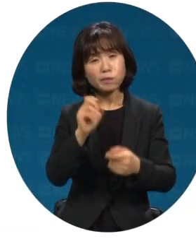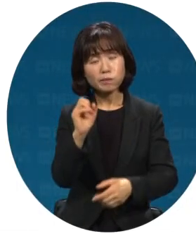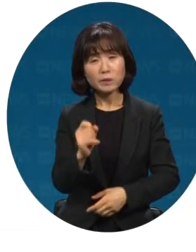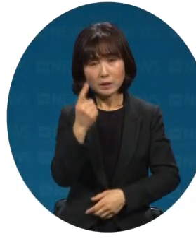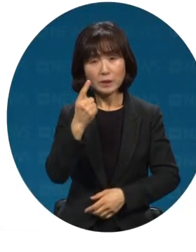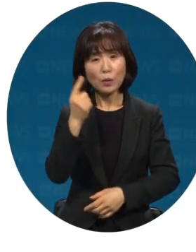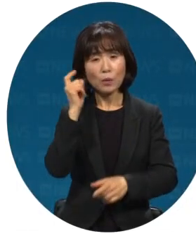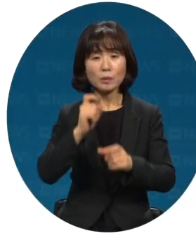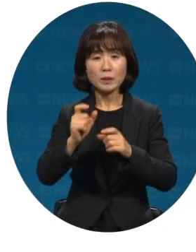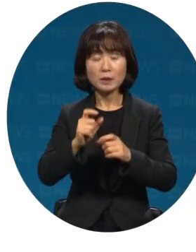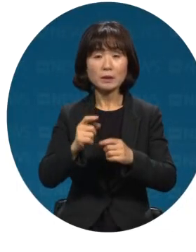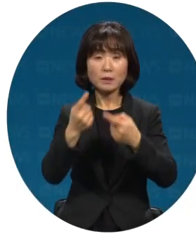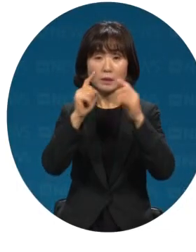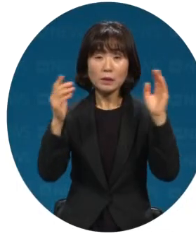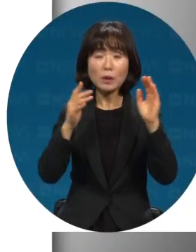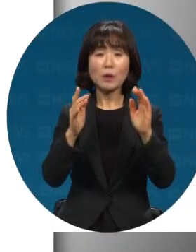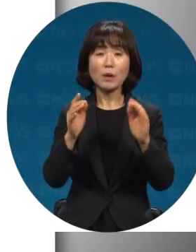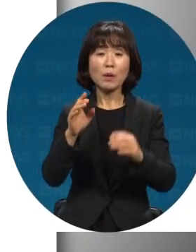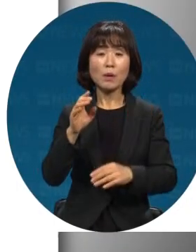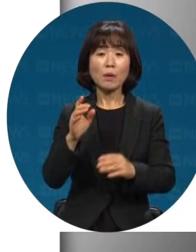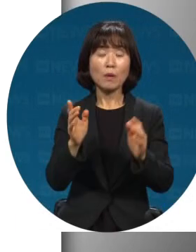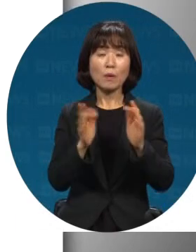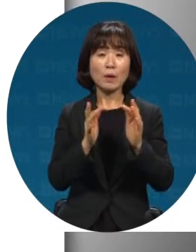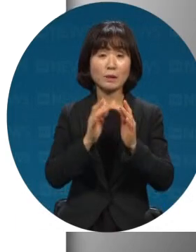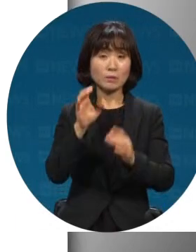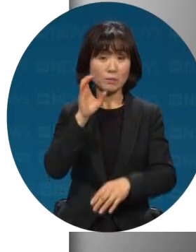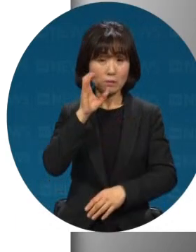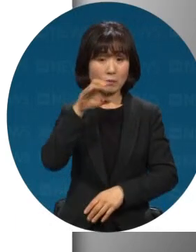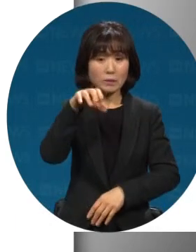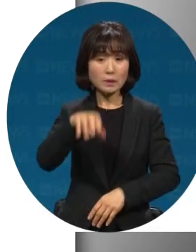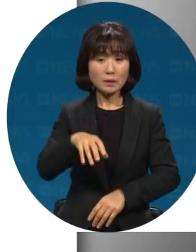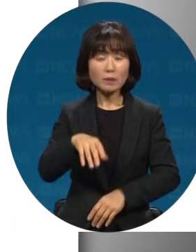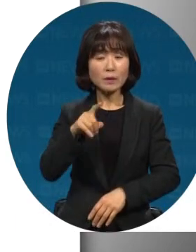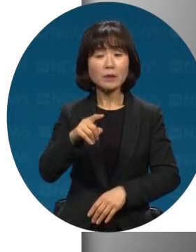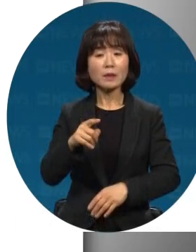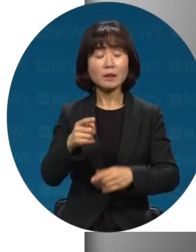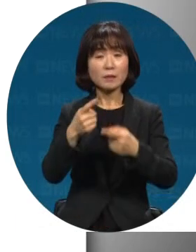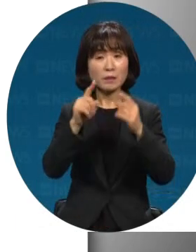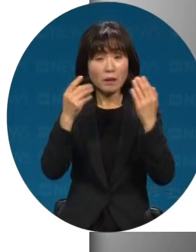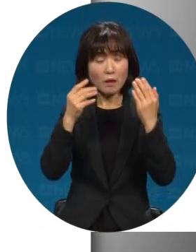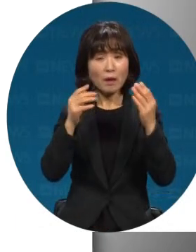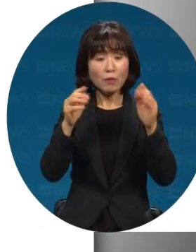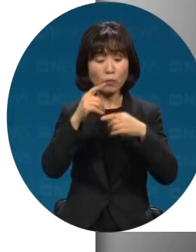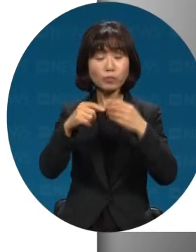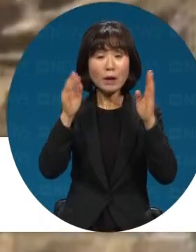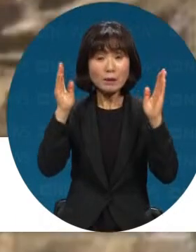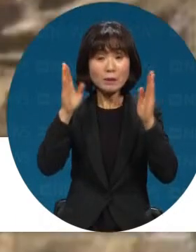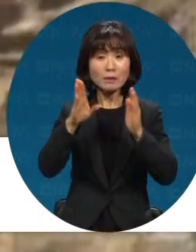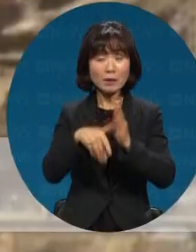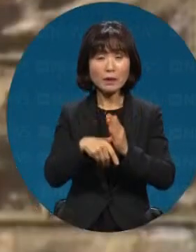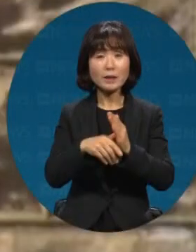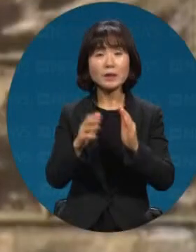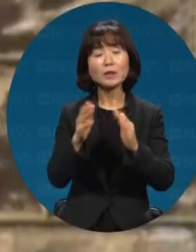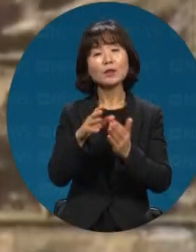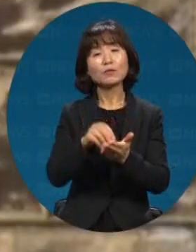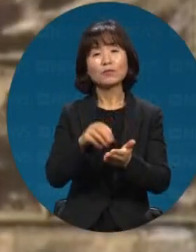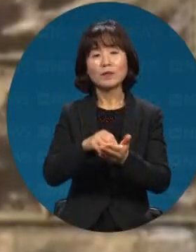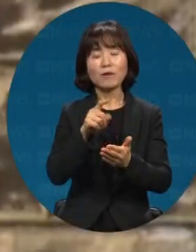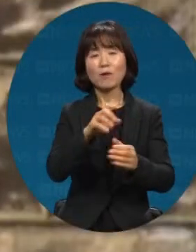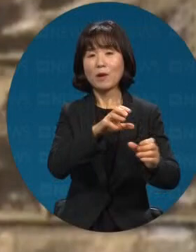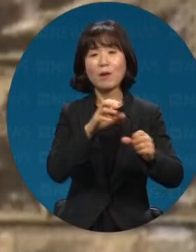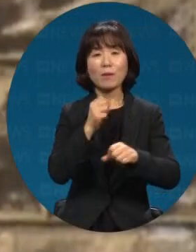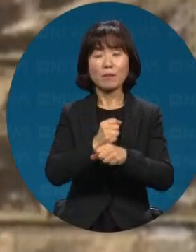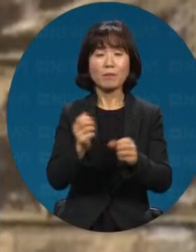대학생 온라인 커뮤니티에선 계절학기 과제의 채 GPT 활용했다는 후기를 어렵지 않게 찾아볼 수 있습니다 미국과